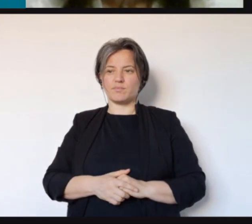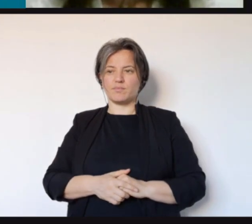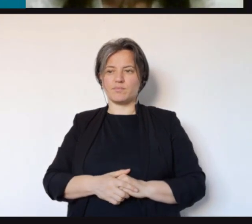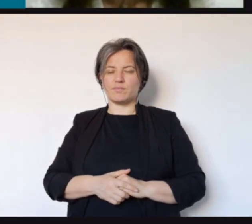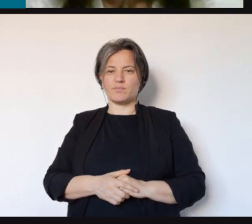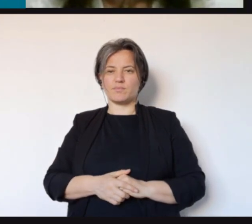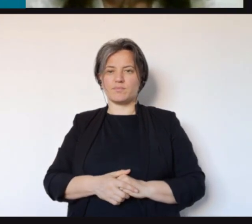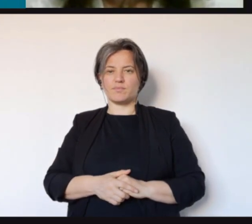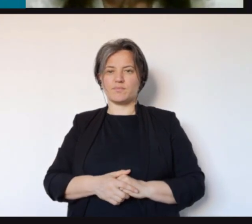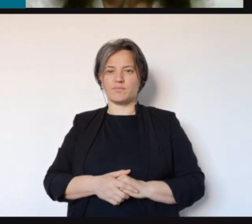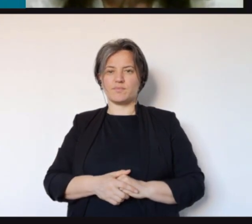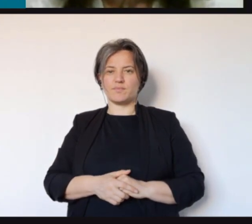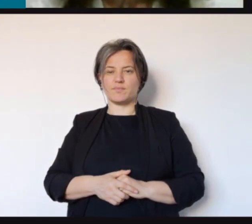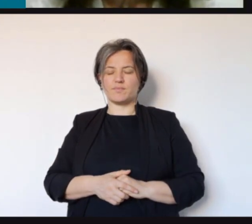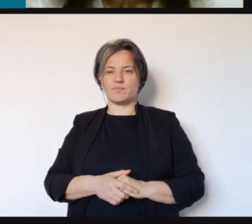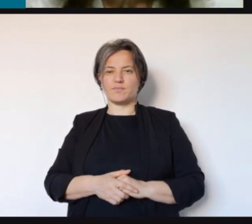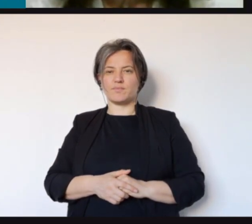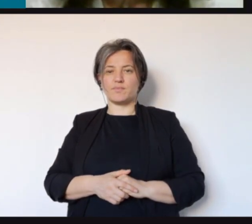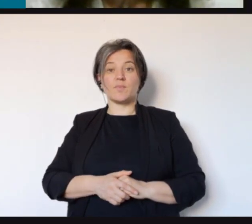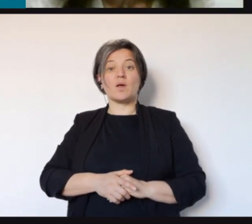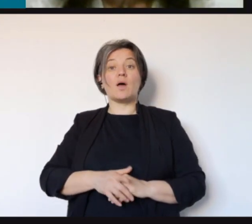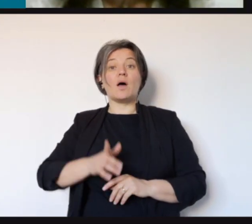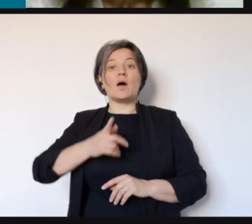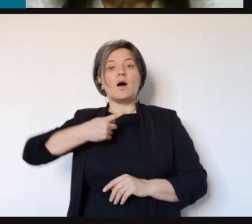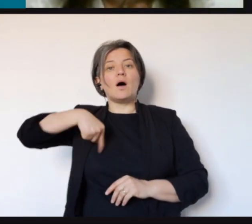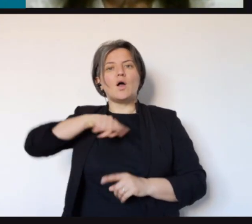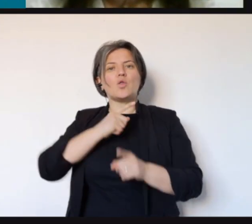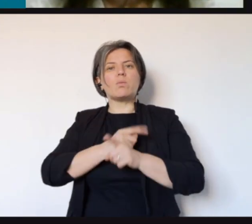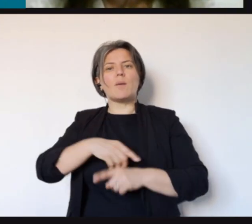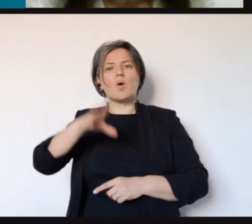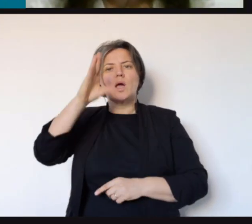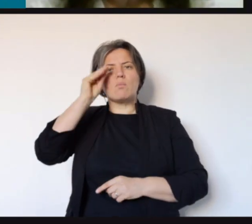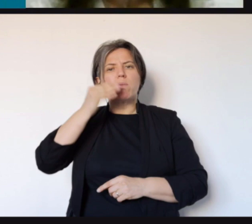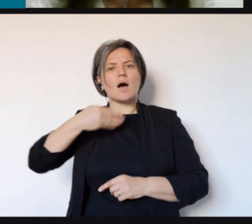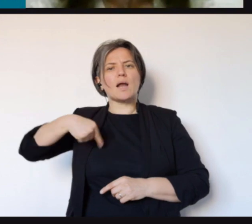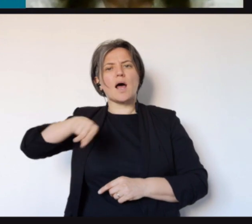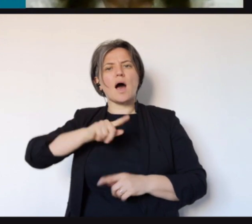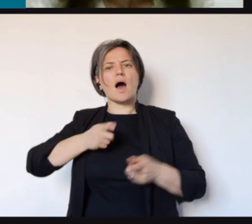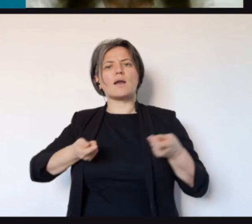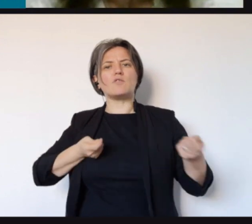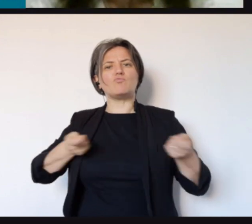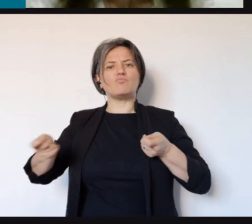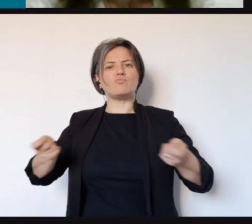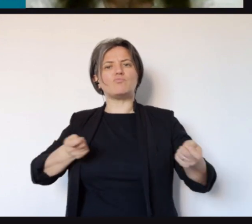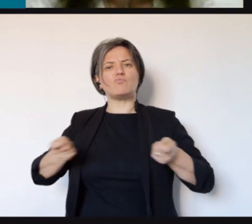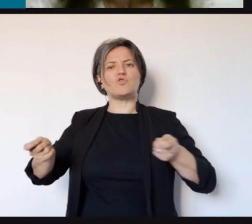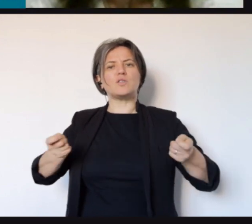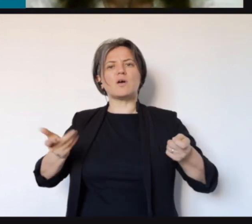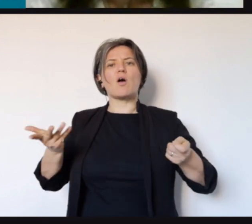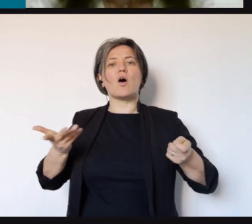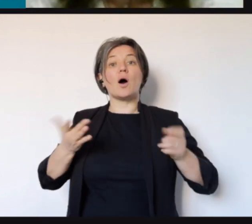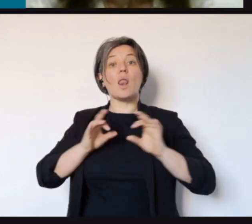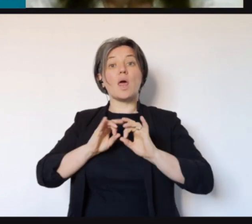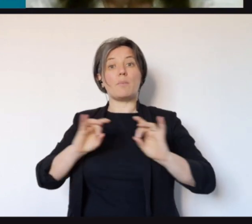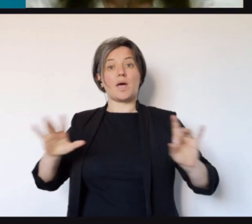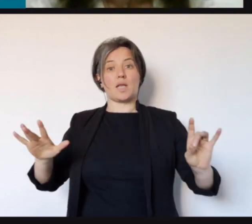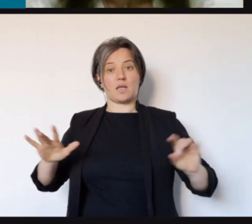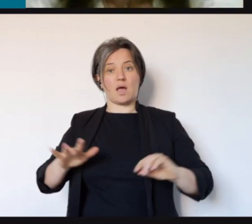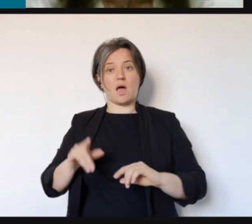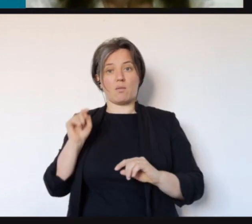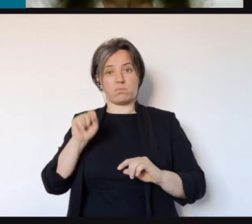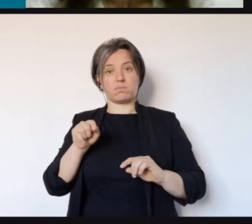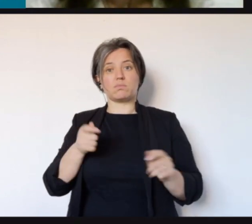E quindi in un certo senso dobbiamo un po' imparare a gestire la nostra